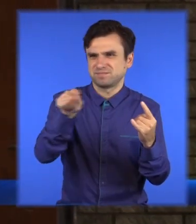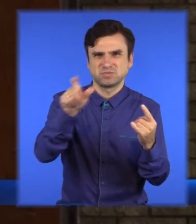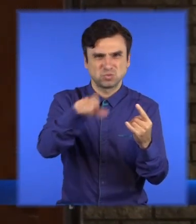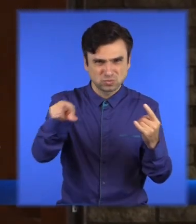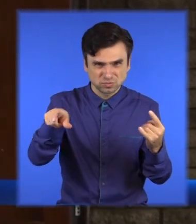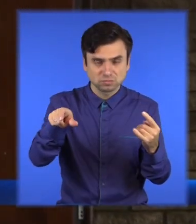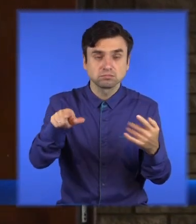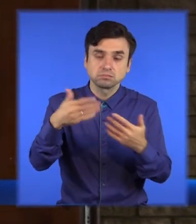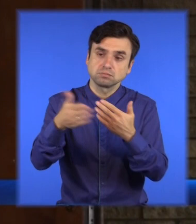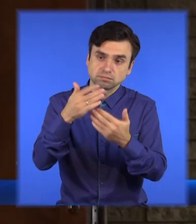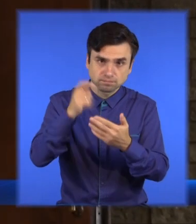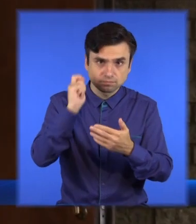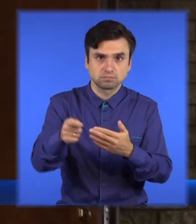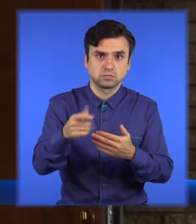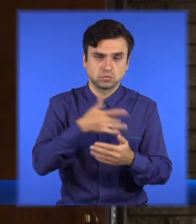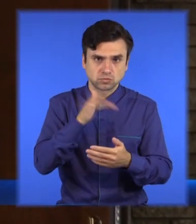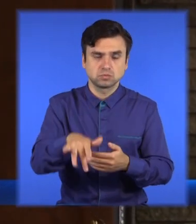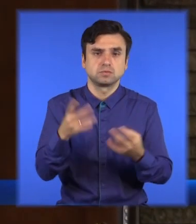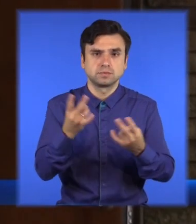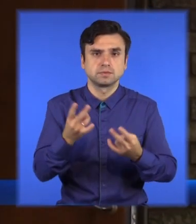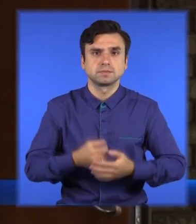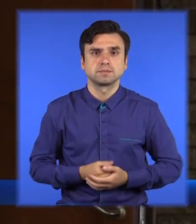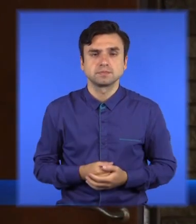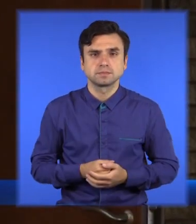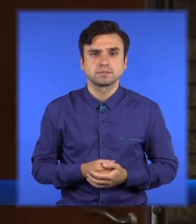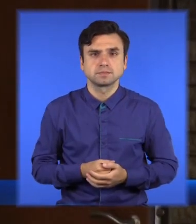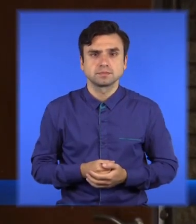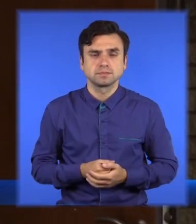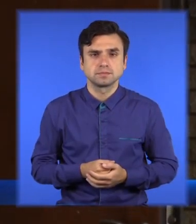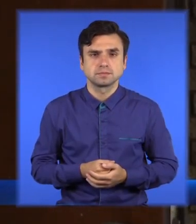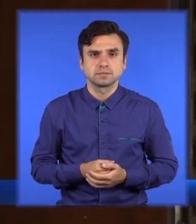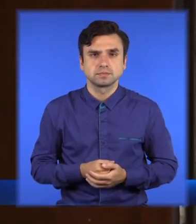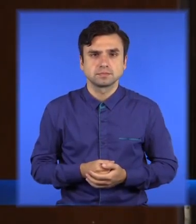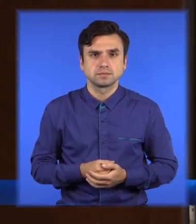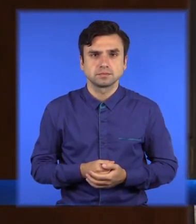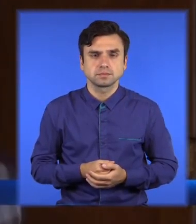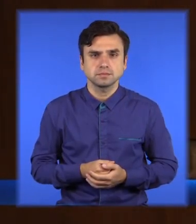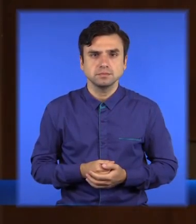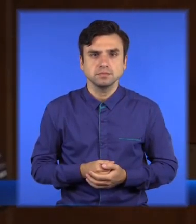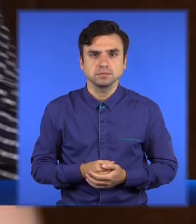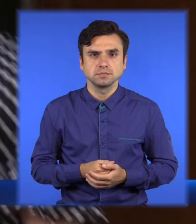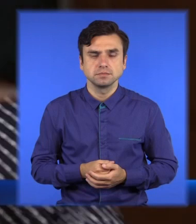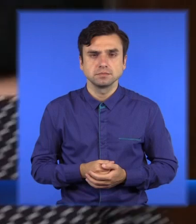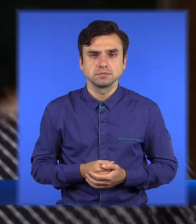у смерті новонародженої дитини є винні, покарати їх за усією суворістю закону.